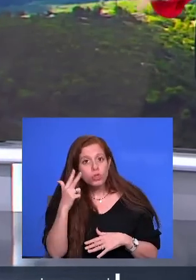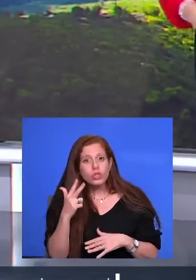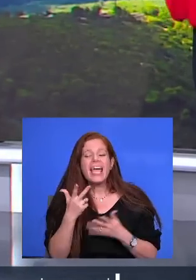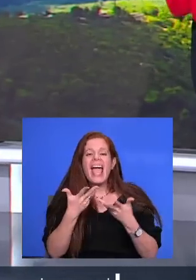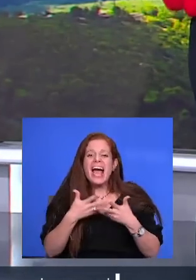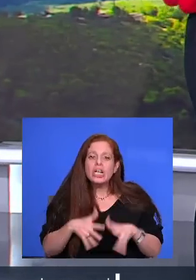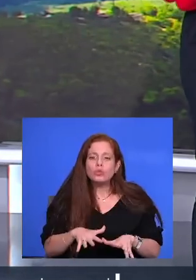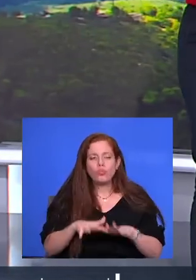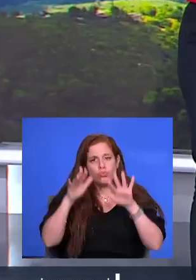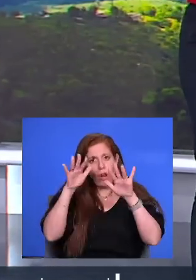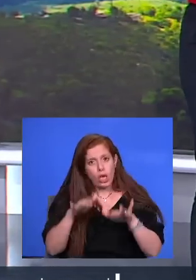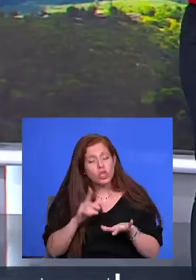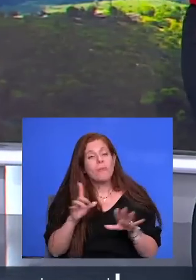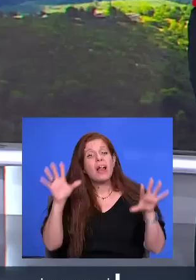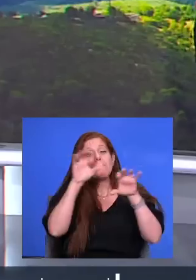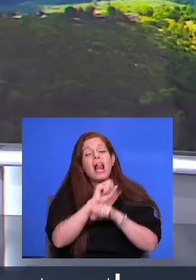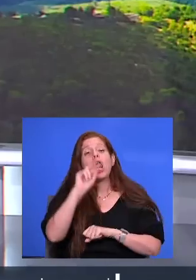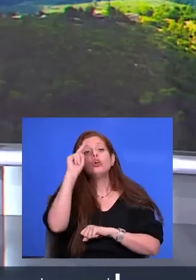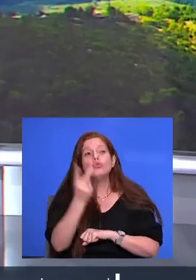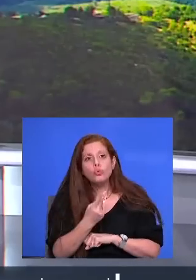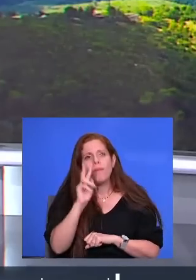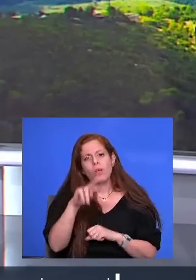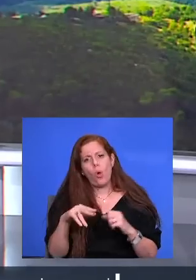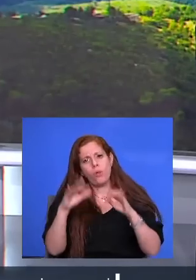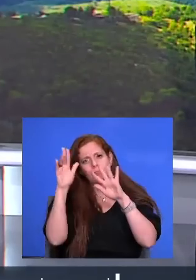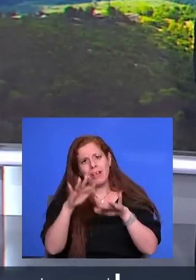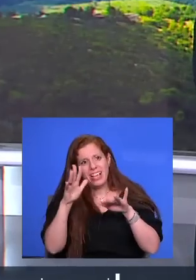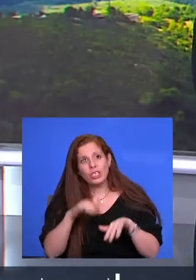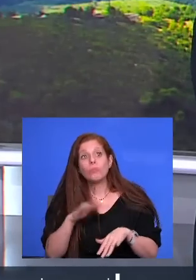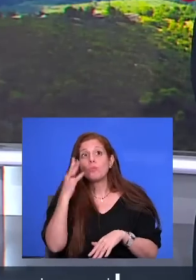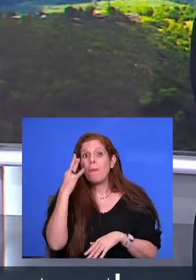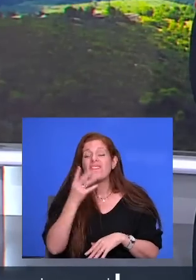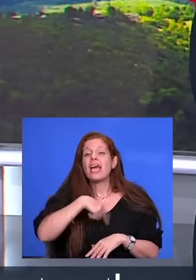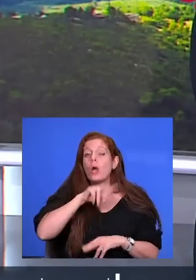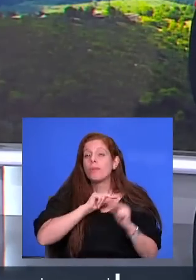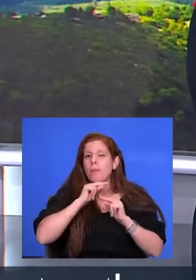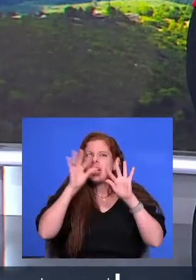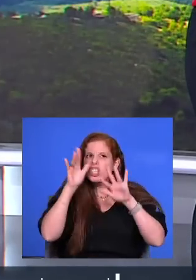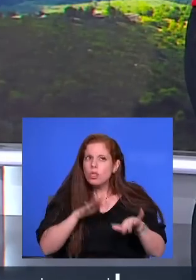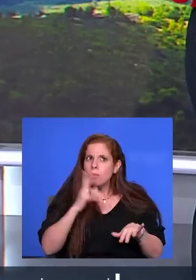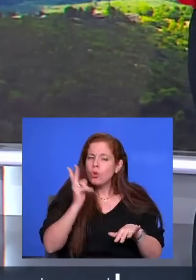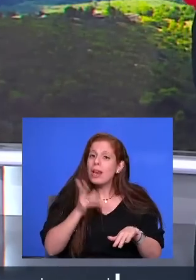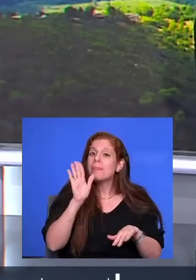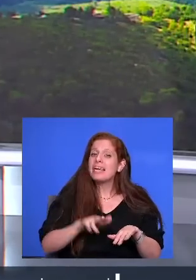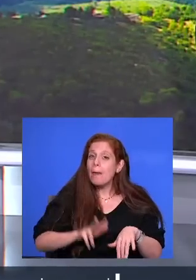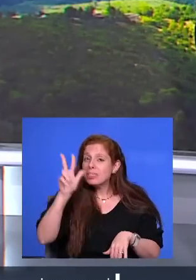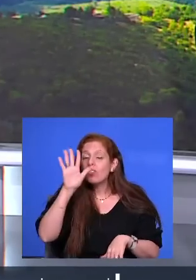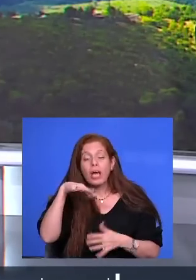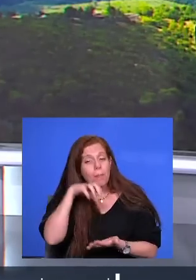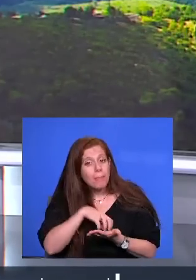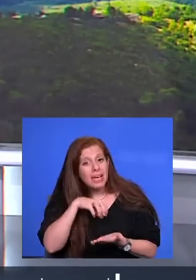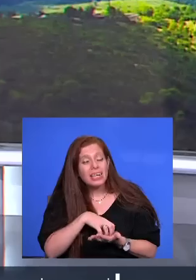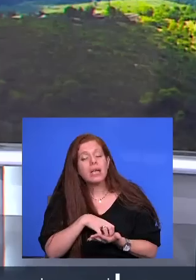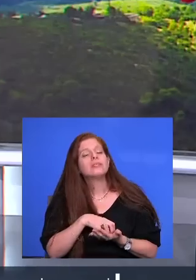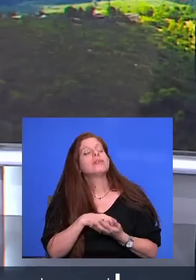הגשם במהלך היום, אבל בלילה שוב יכול להתחדש הגשם. כשביום רביעי אנחנו מדברים על גשמים שיכולים לרדת גם בצפון, גם במרכז.